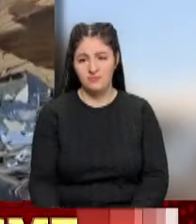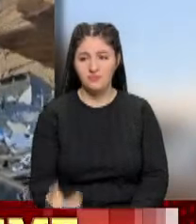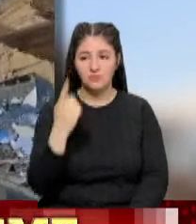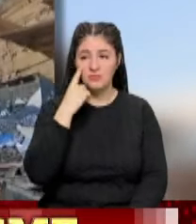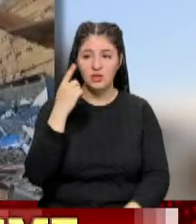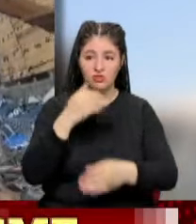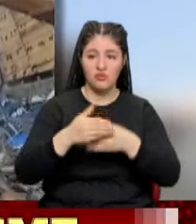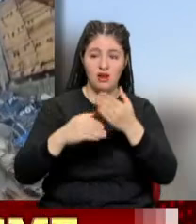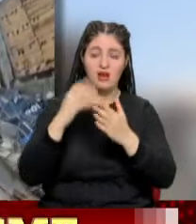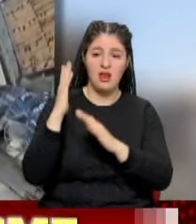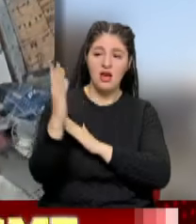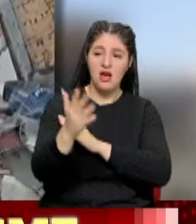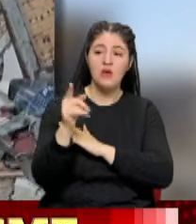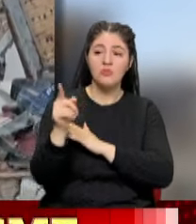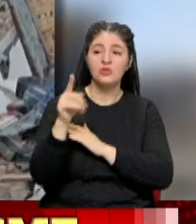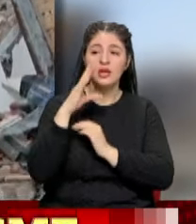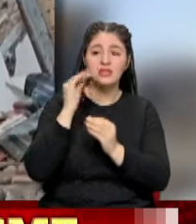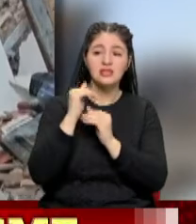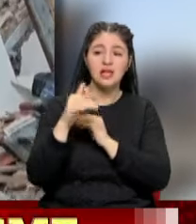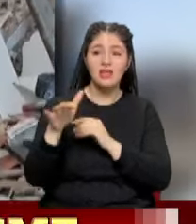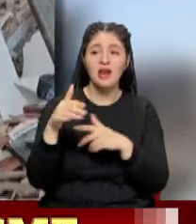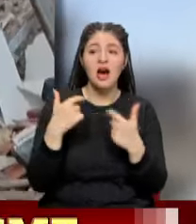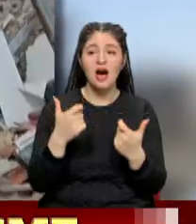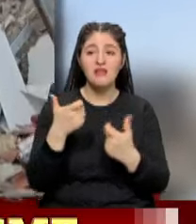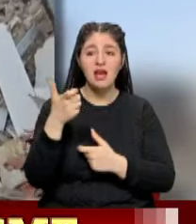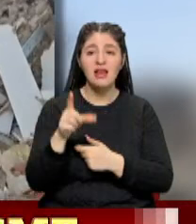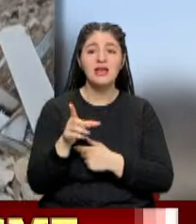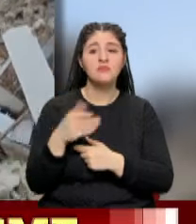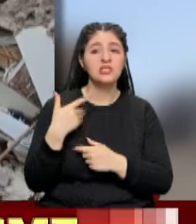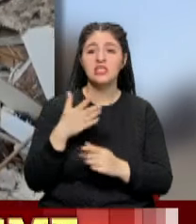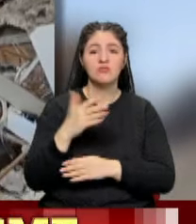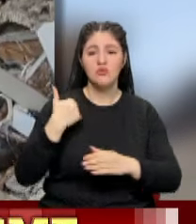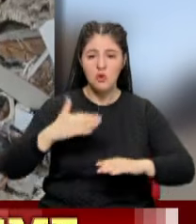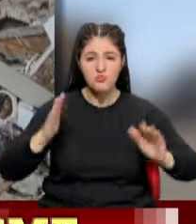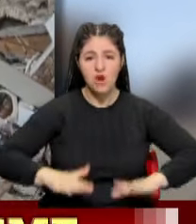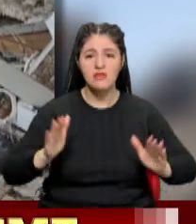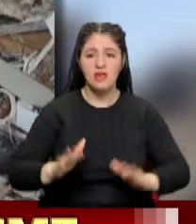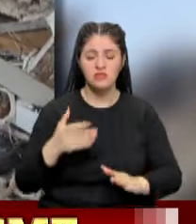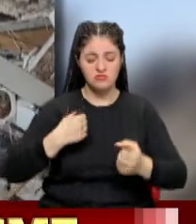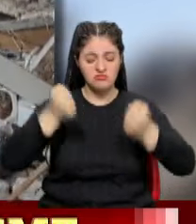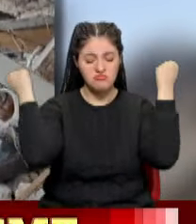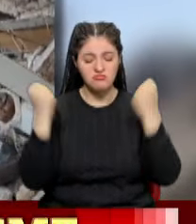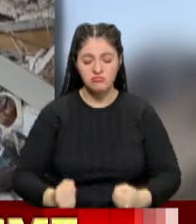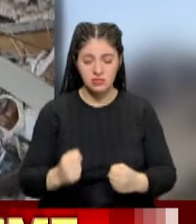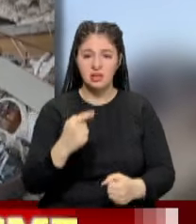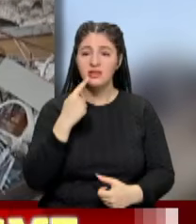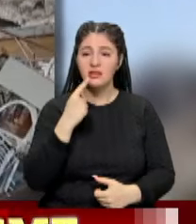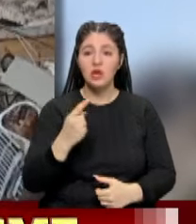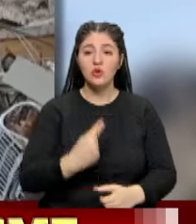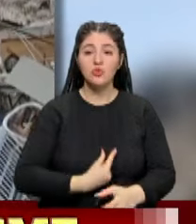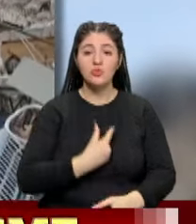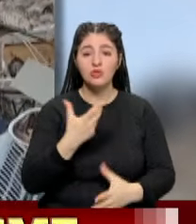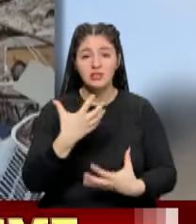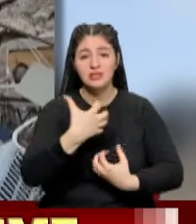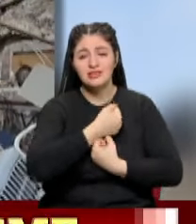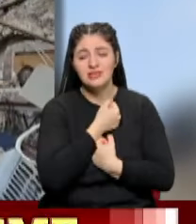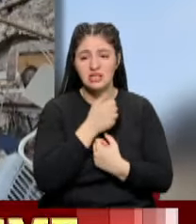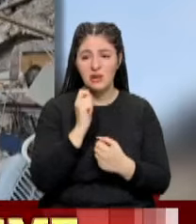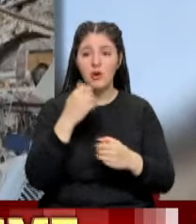Bakın duvarlara. Burada insanlar, Hataylılar gitmeyeceğiz, burada olacağız, burada duracağız diyerek umuda da